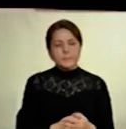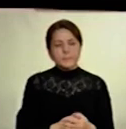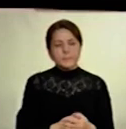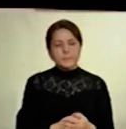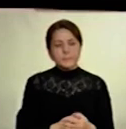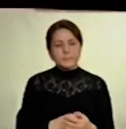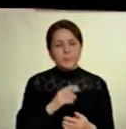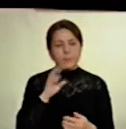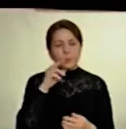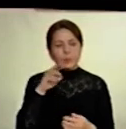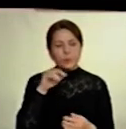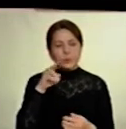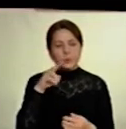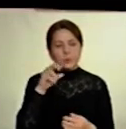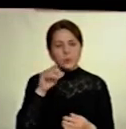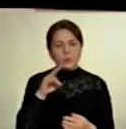modulda